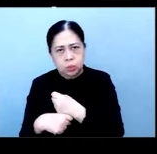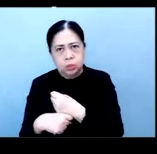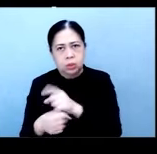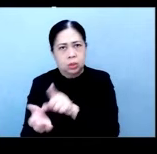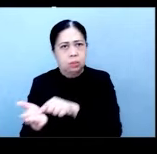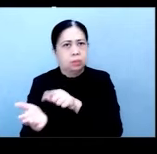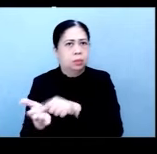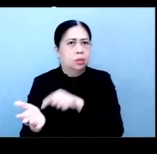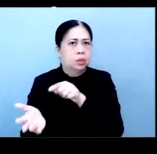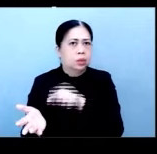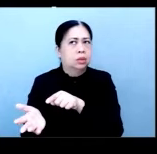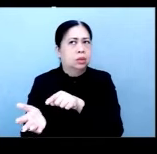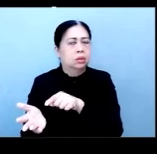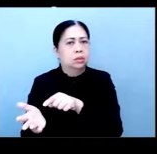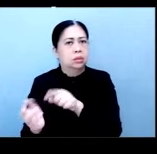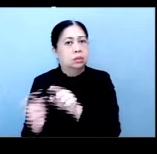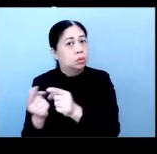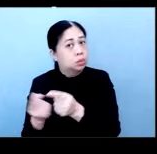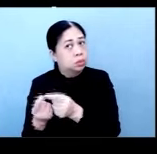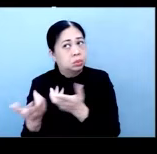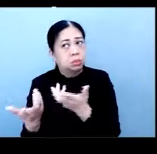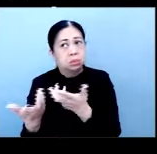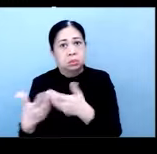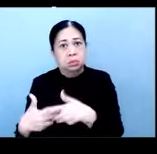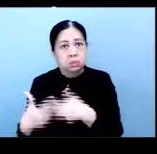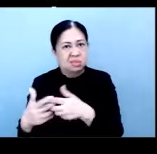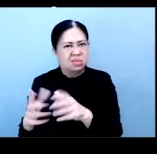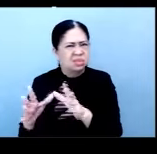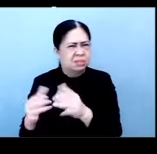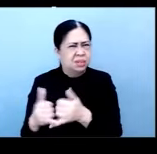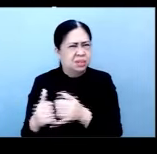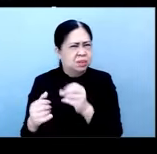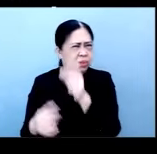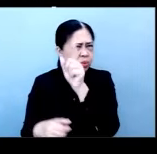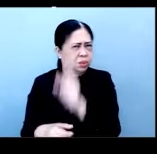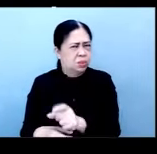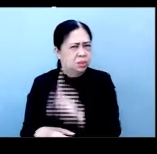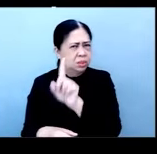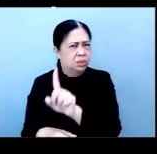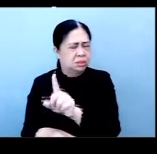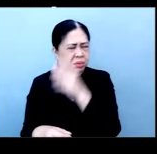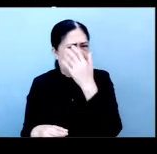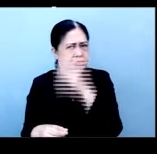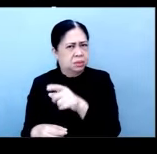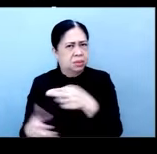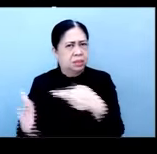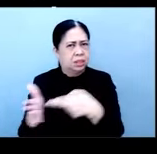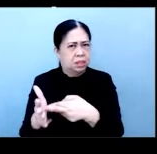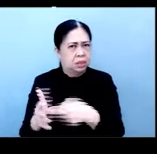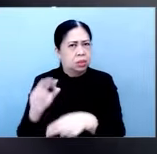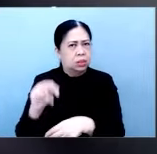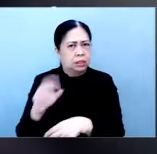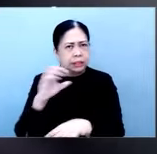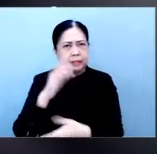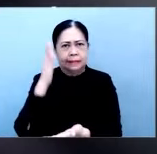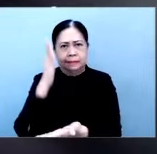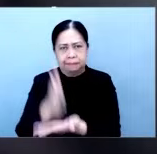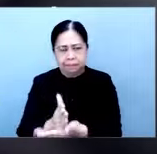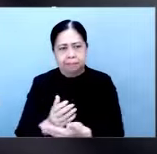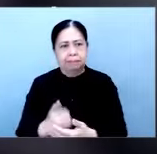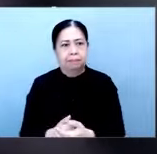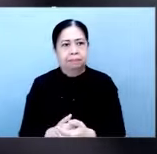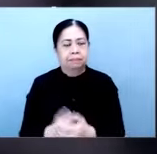printing. Dati ba kung company ba yan o individual printing doon sa recto na kailangan matigil yan eh.